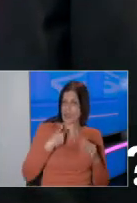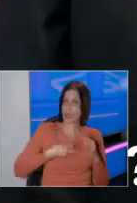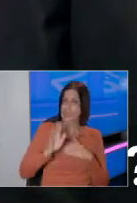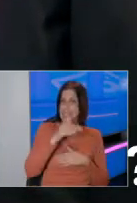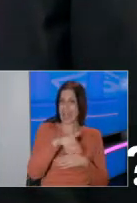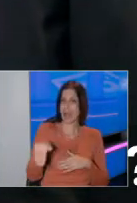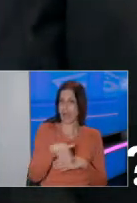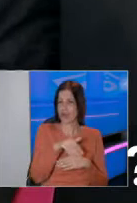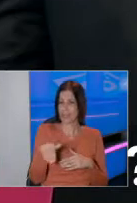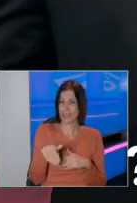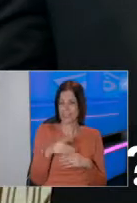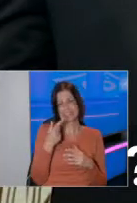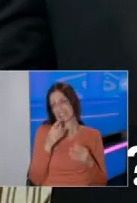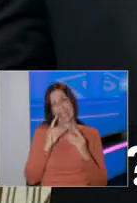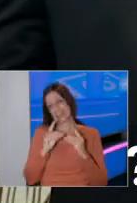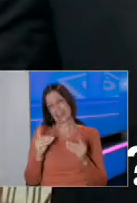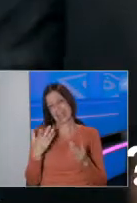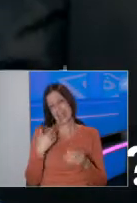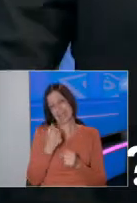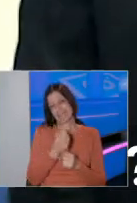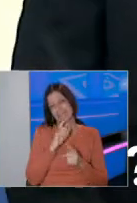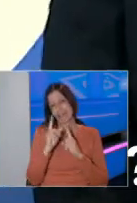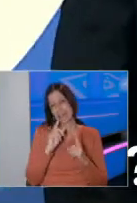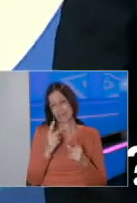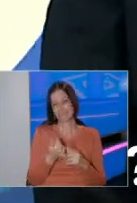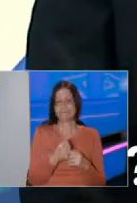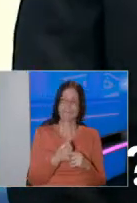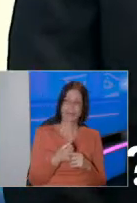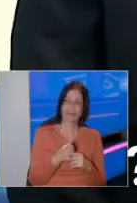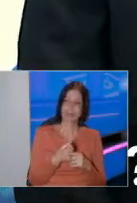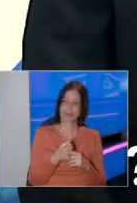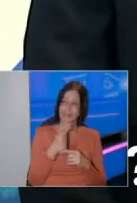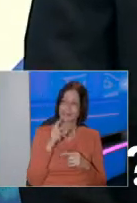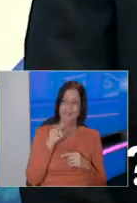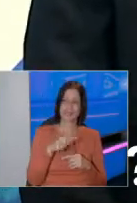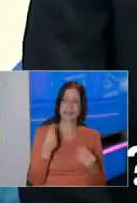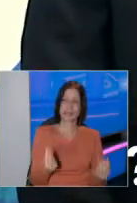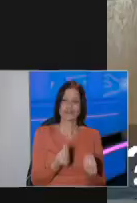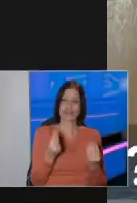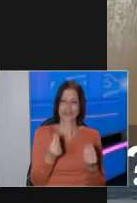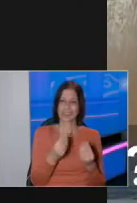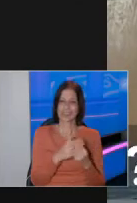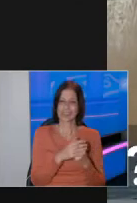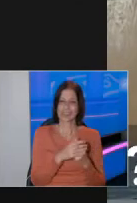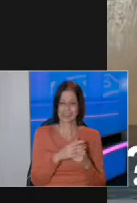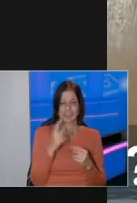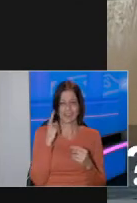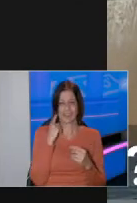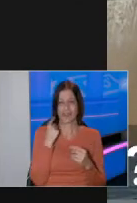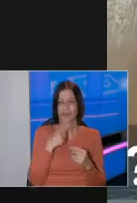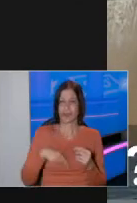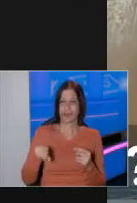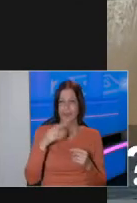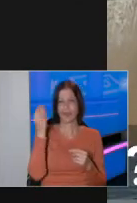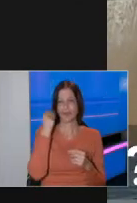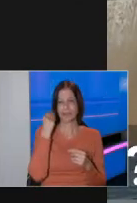לרחובות? זה הדרך לעורר שיח, את יודעת. יש בזה משהו. תשמע, אנחנו